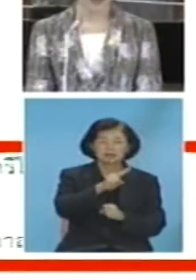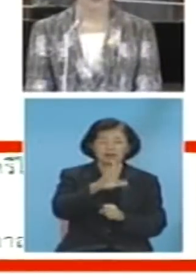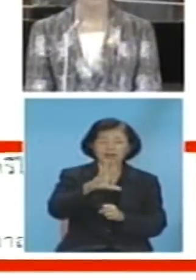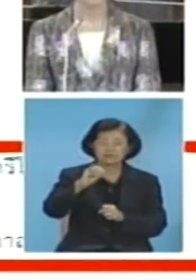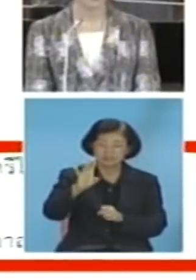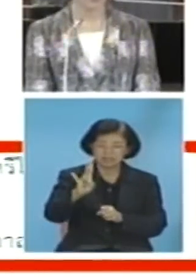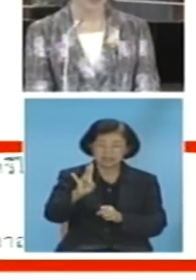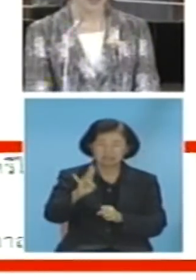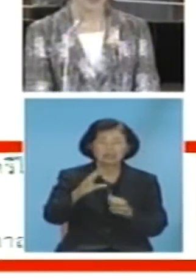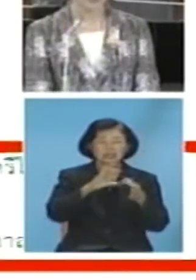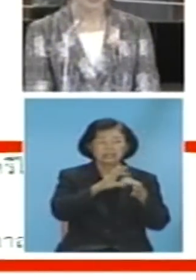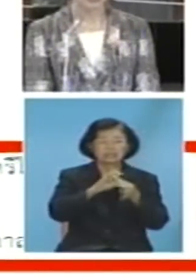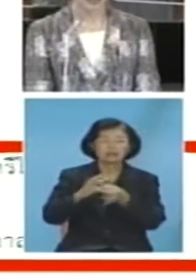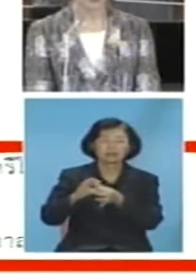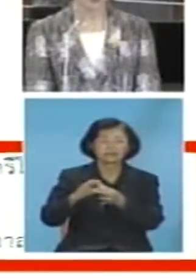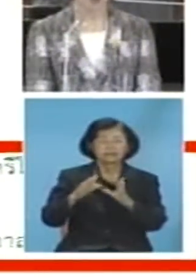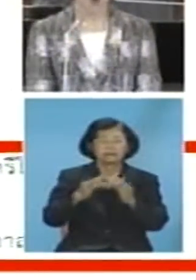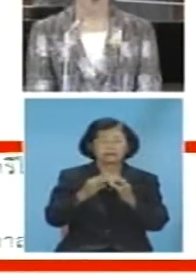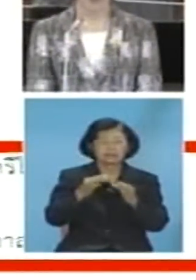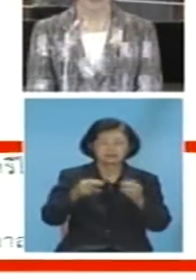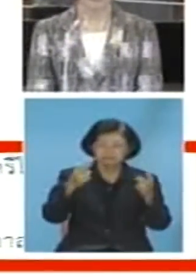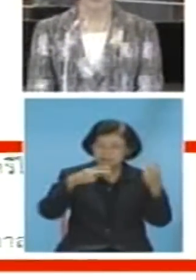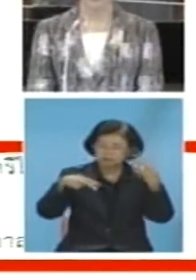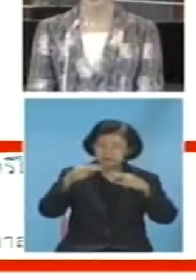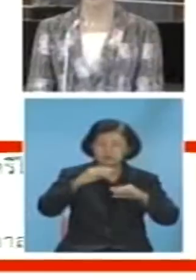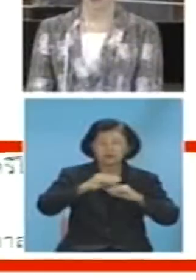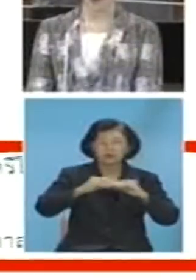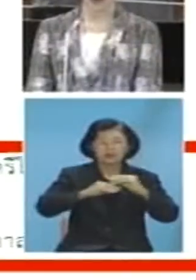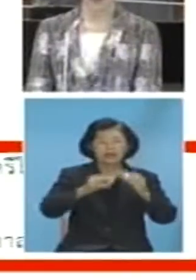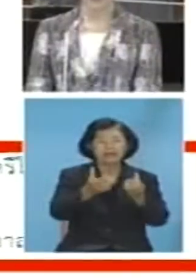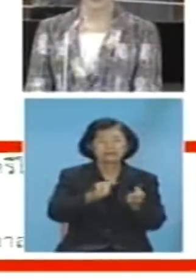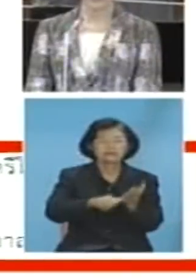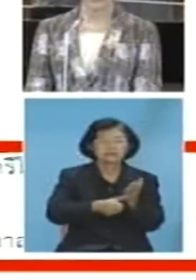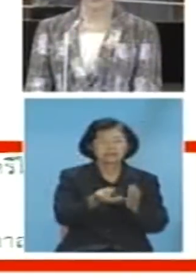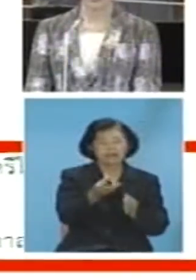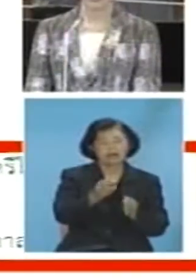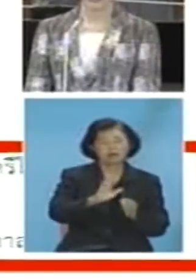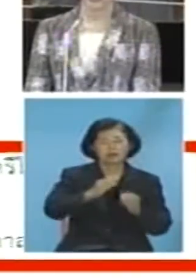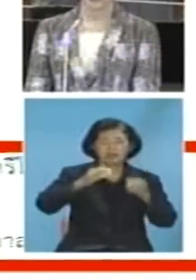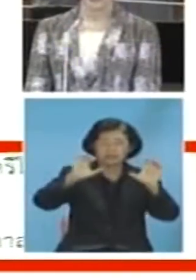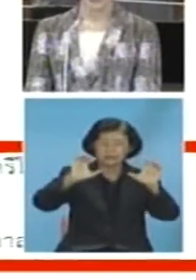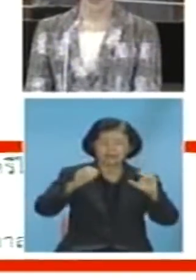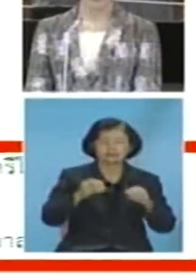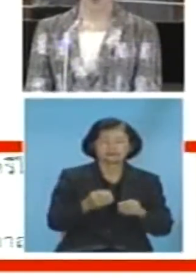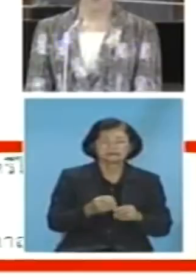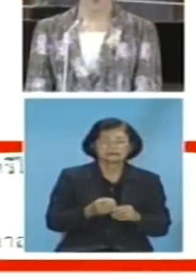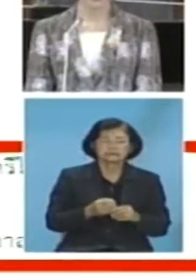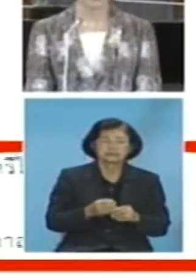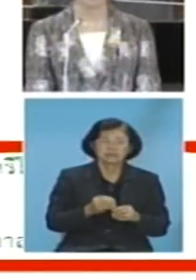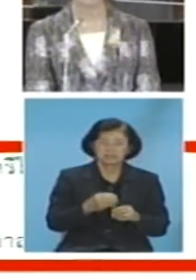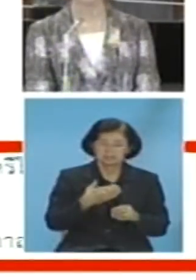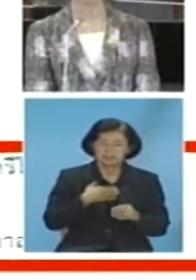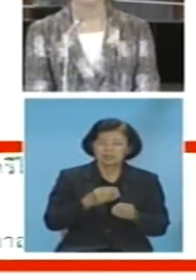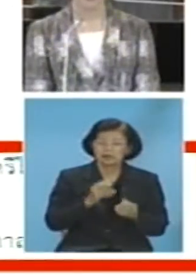นั้นเกี่ยวกับเรื่องการตรวจสอบโครงการรับจำนำข้าวเปลือกของรัฐบาลที่มีถึงตัวดิฉันและพร้อมข้อเสน